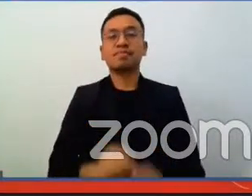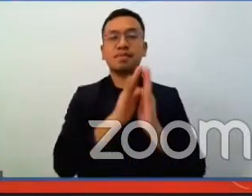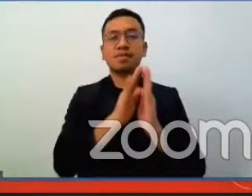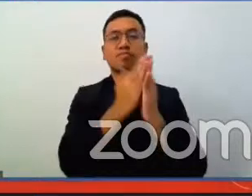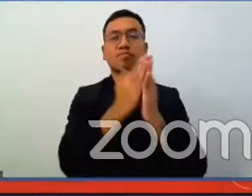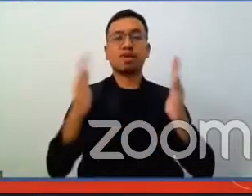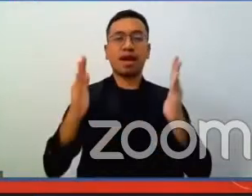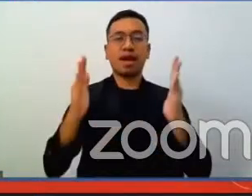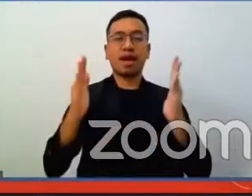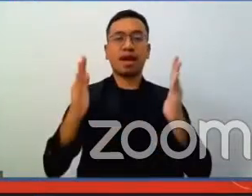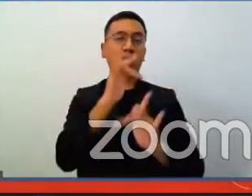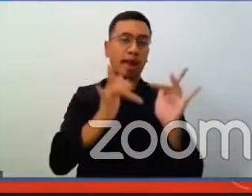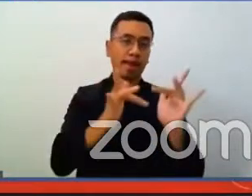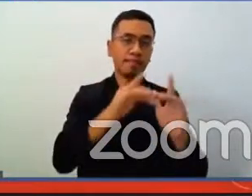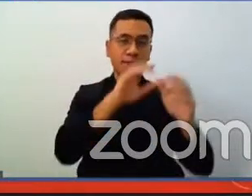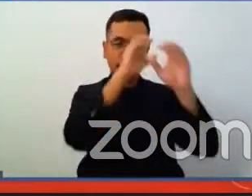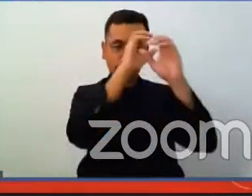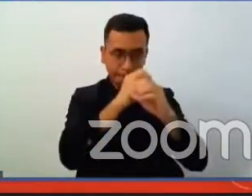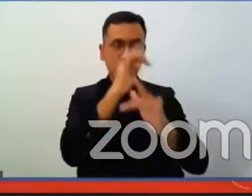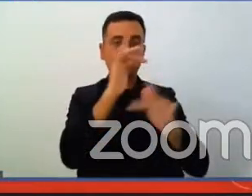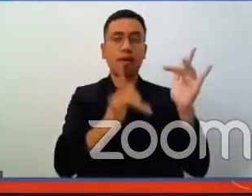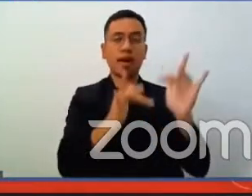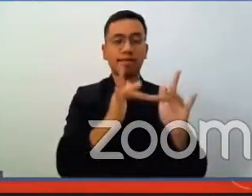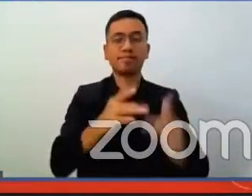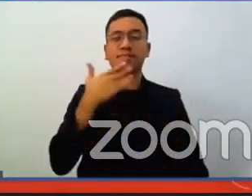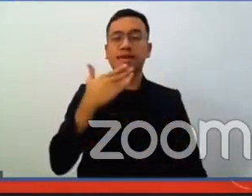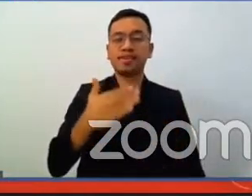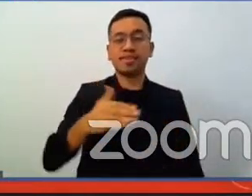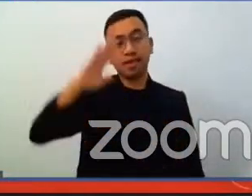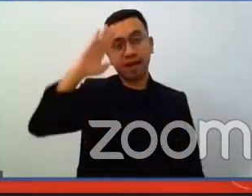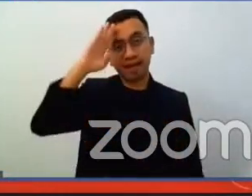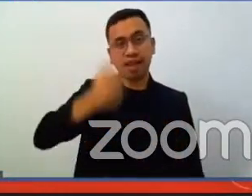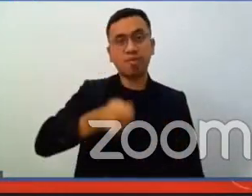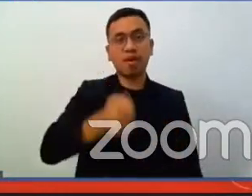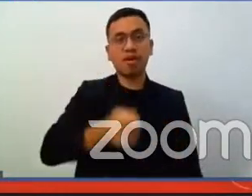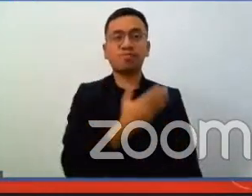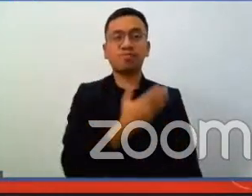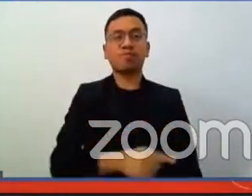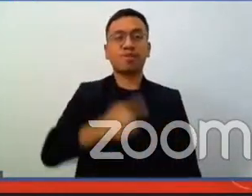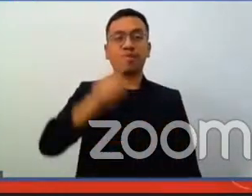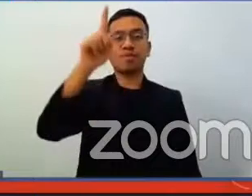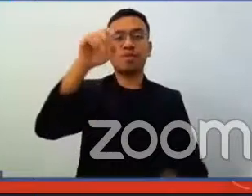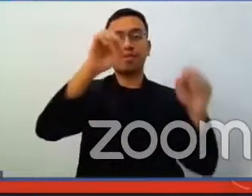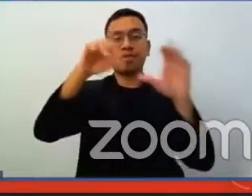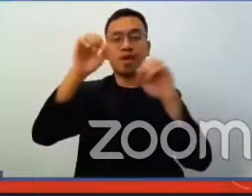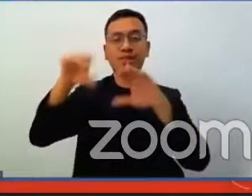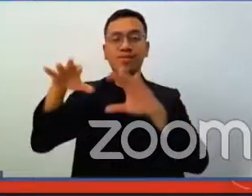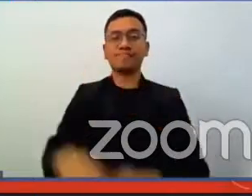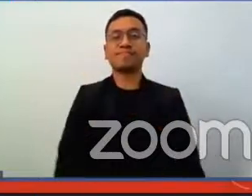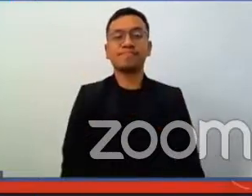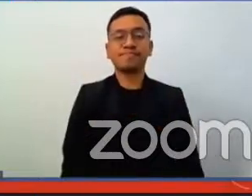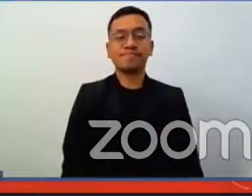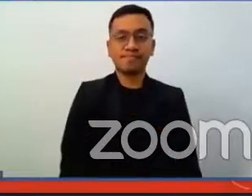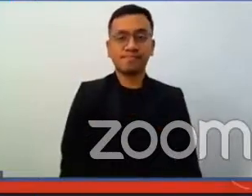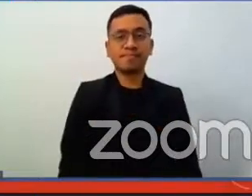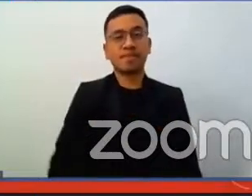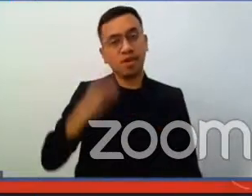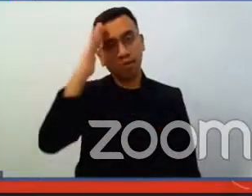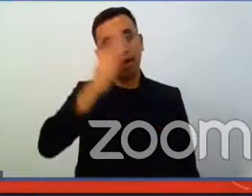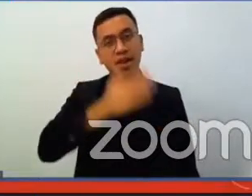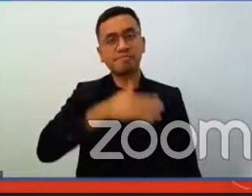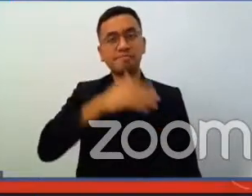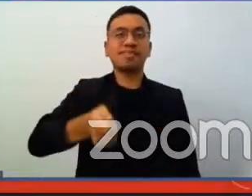pustaka maya. Terima kasih. Saya akhiri. Wassalamualaikum warahmatullahi wabarakatuh. Waalaikumsalam